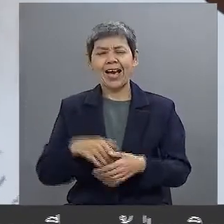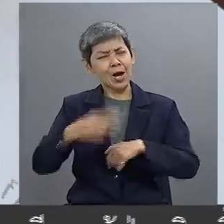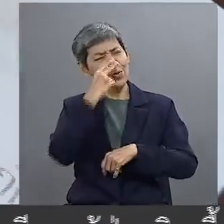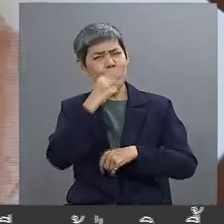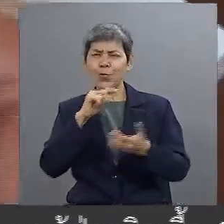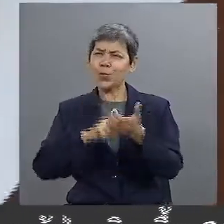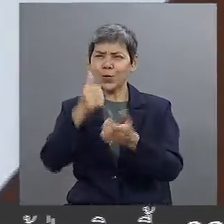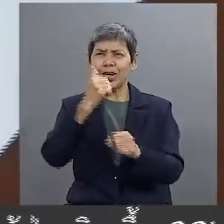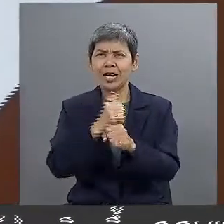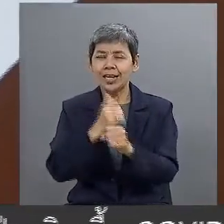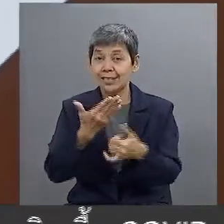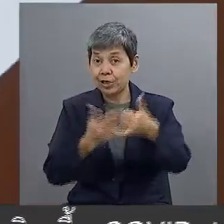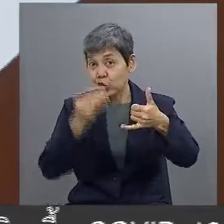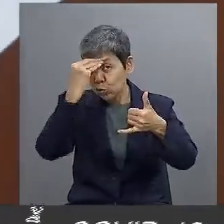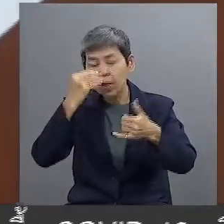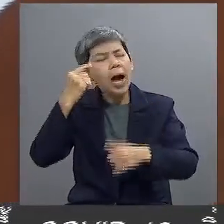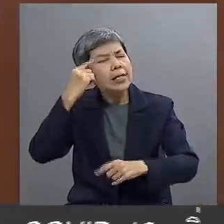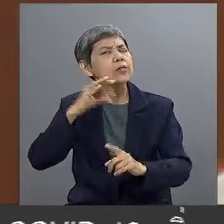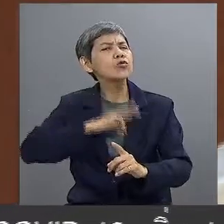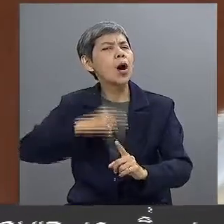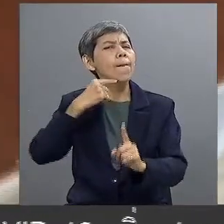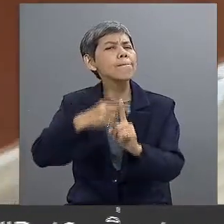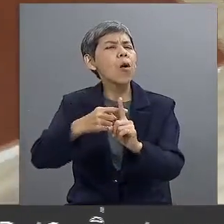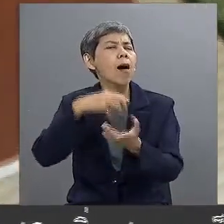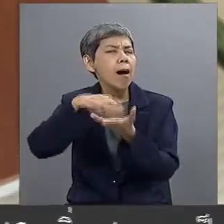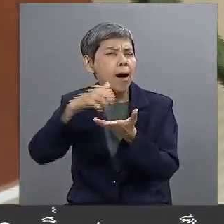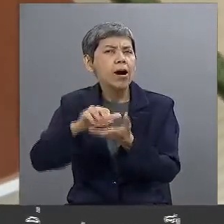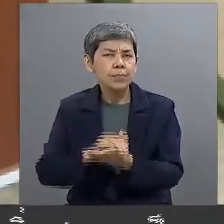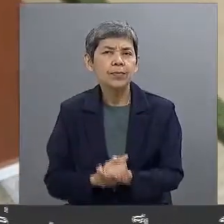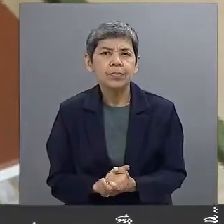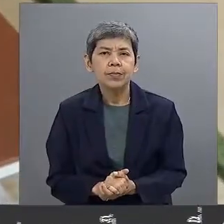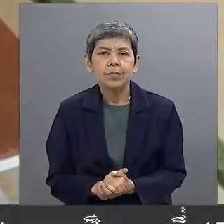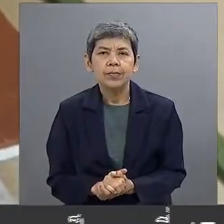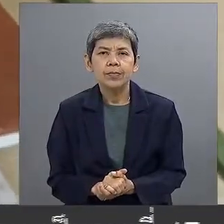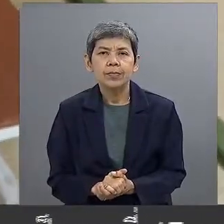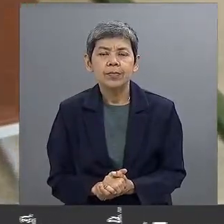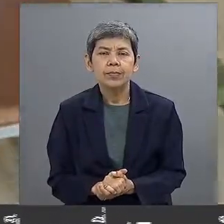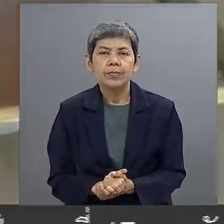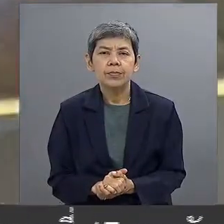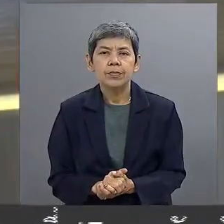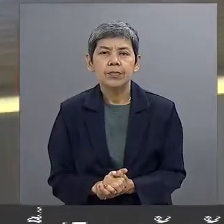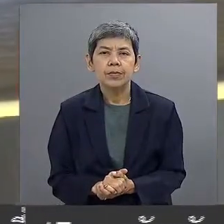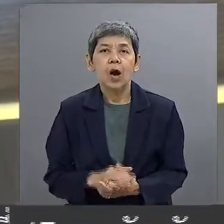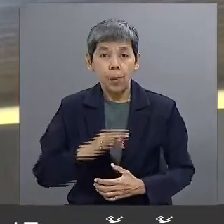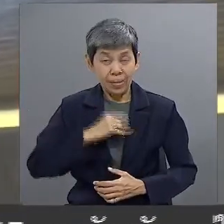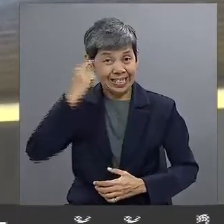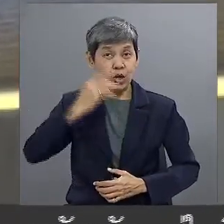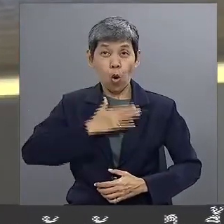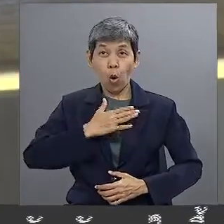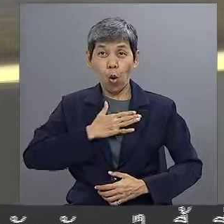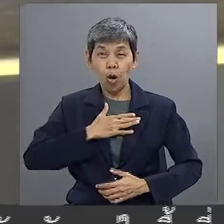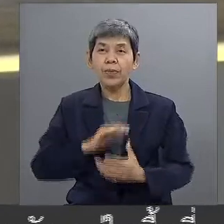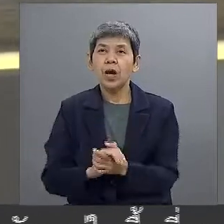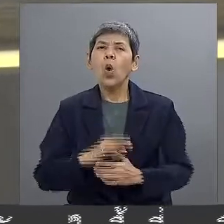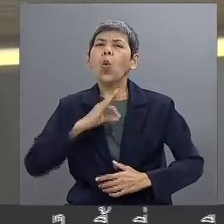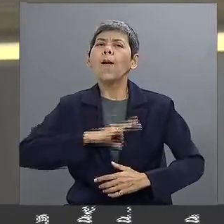ซากะเผยวิธีคิดบวกผ่านไทยบันเทิงมาค ่ ะ ผมคิดว่าการเปลี่ยนความรู้สึกสำคั